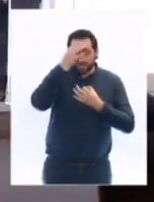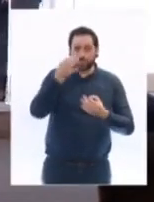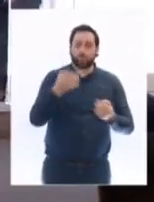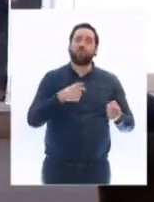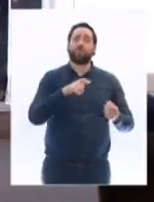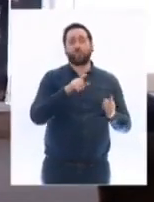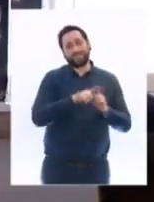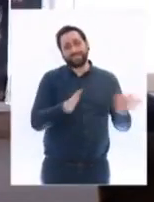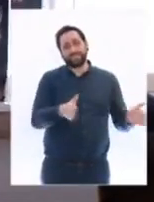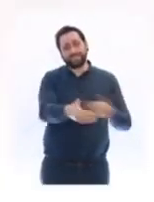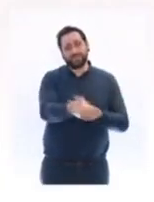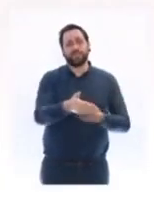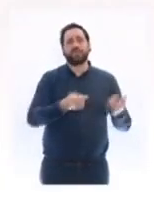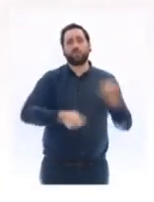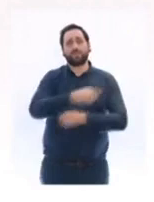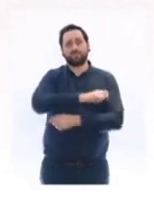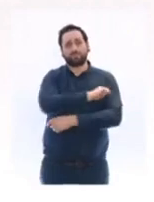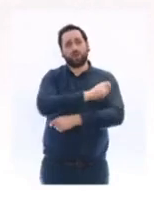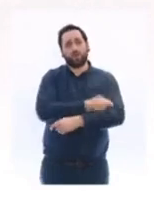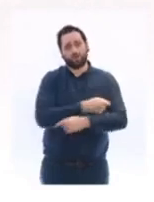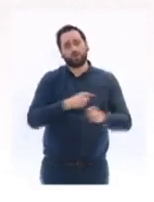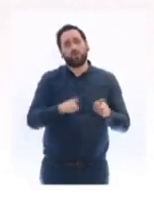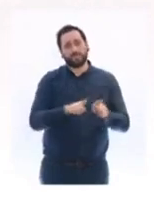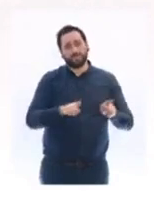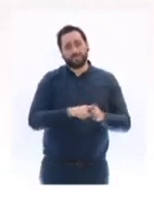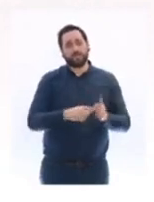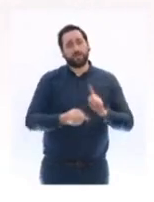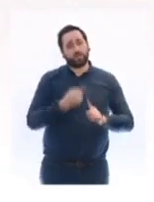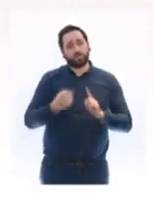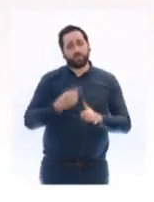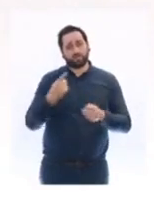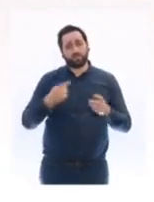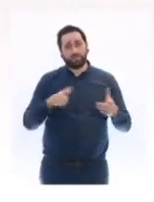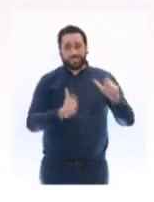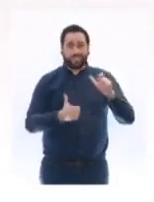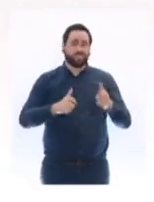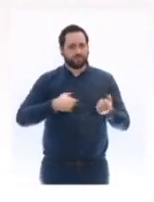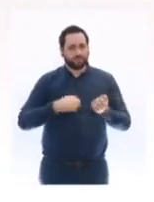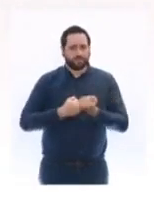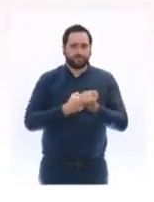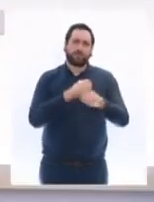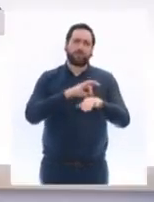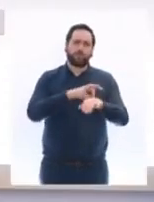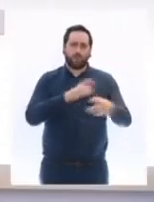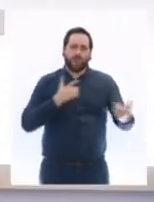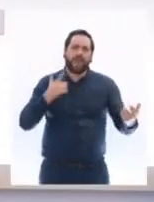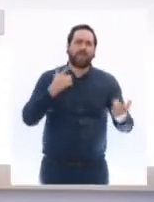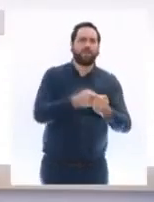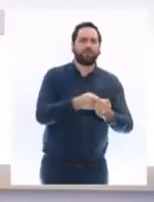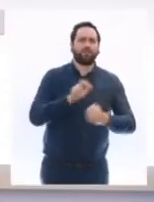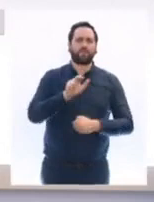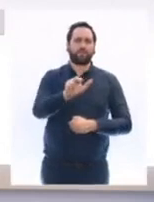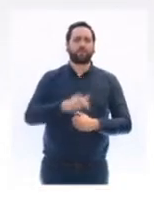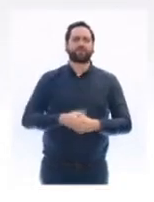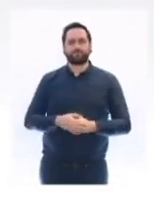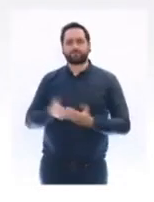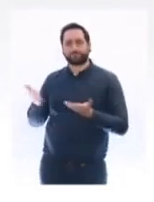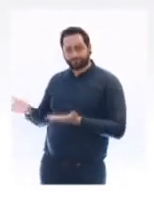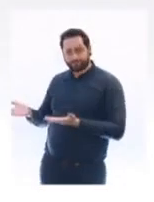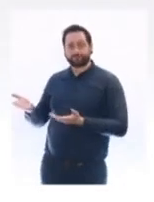depuis l'annonce du confinement avec beaucoup d'acteurs du monde culturel. Je sais quel coup de